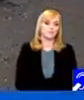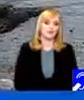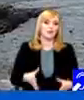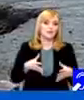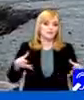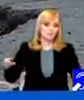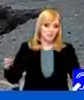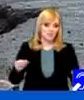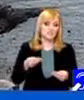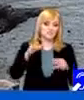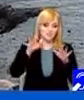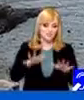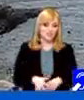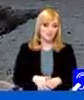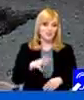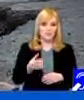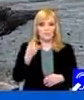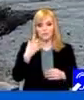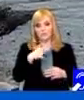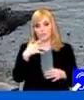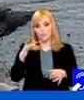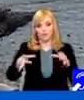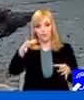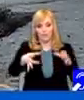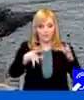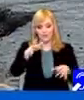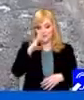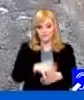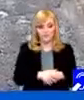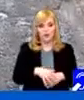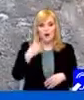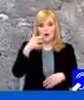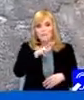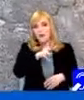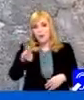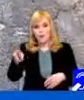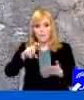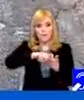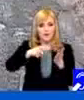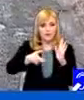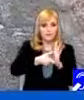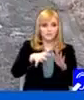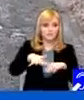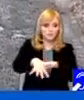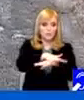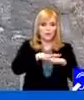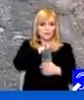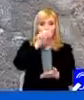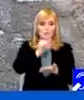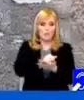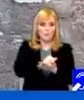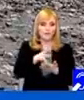Topirea zăpezii scoate la iveală gropile din străzile municipiului Chișinău. Numai puțin de 1 milion de metri pătrați este suprafața ocupată